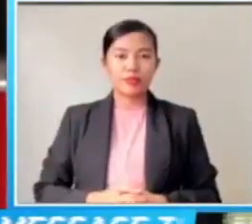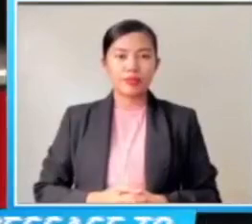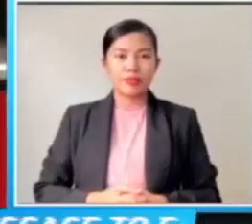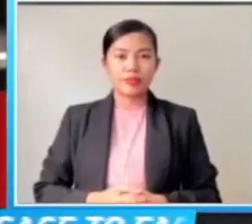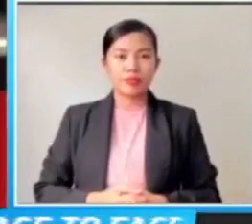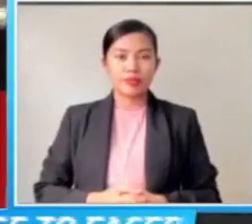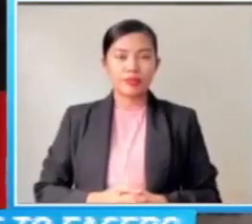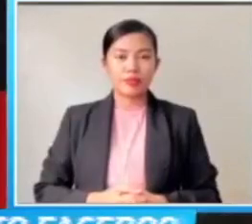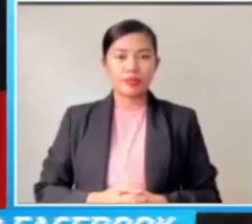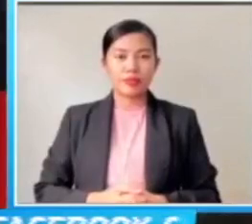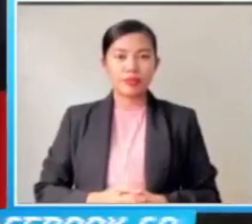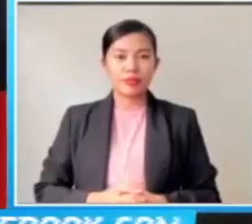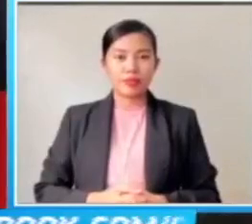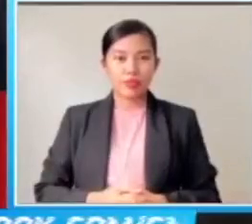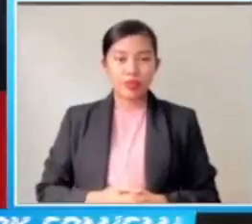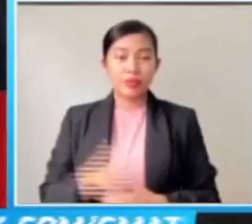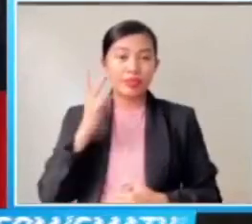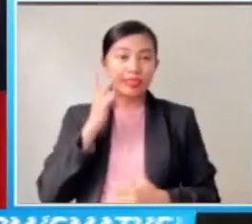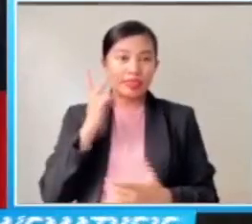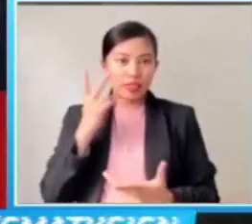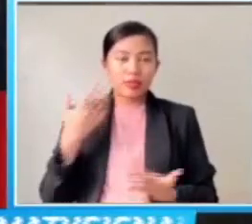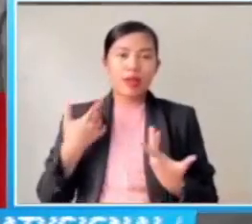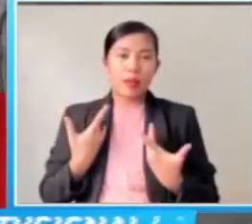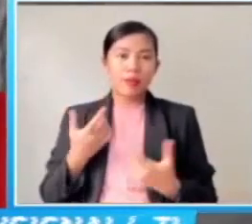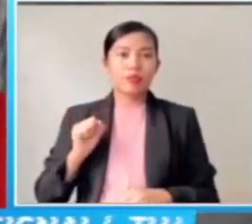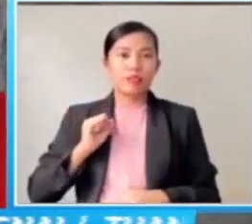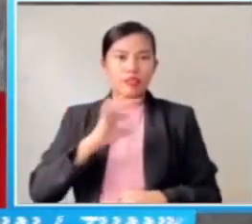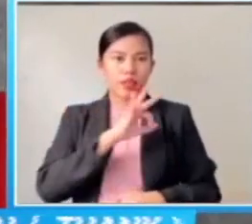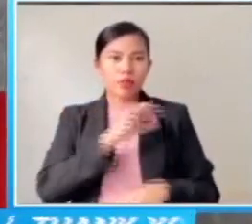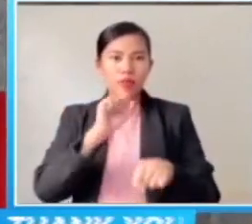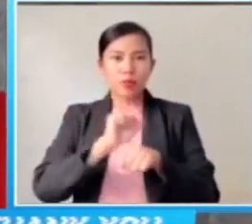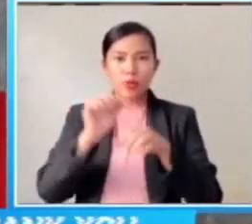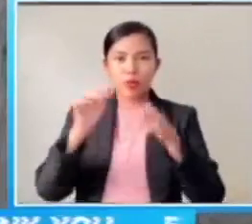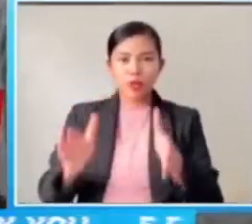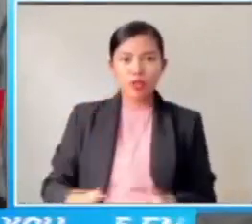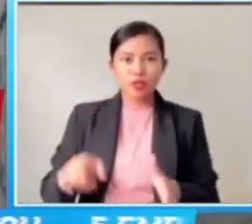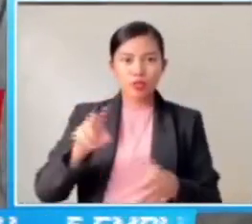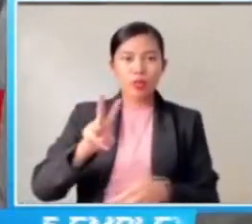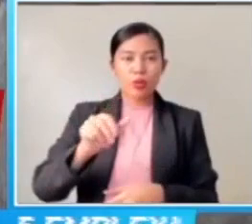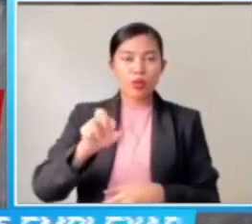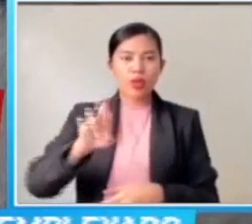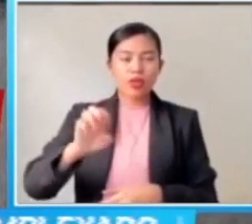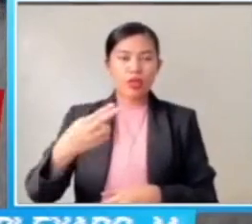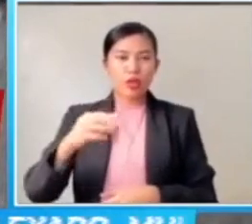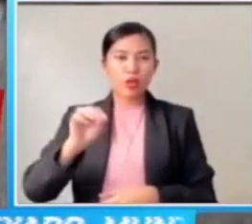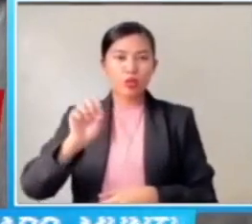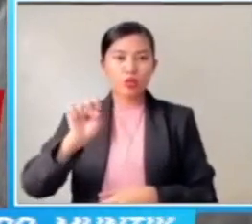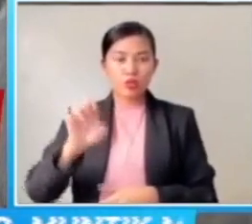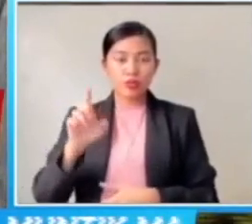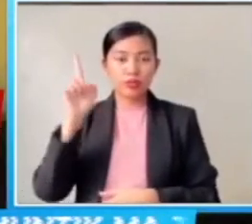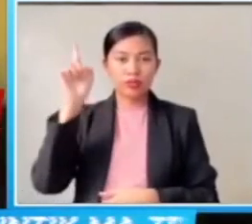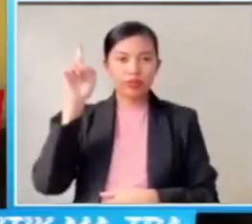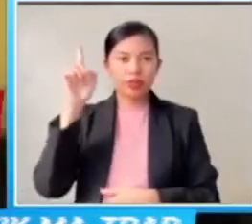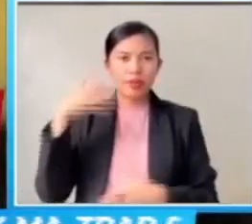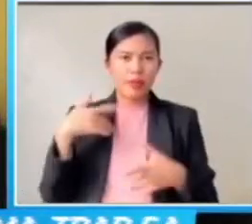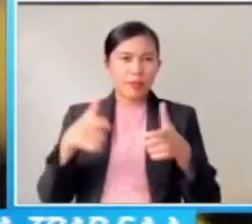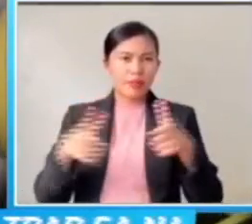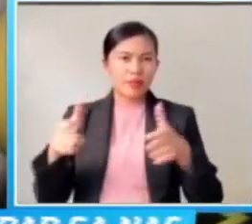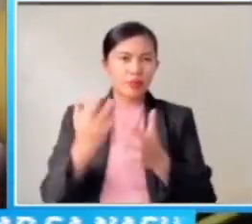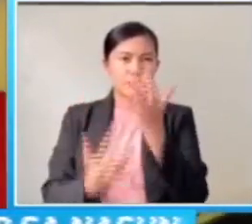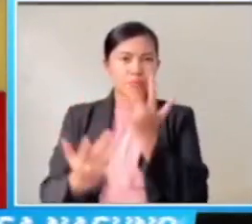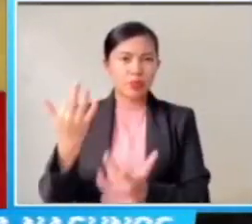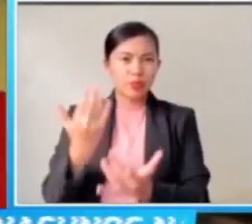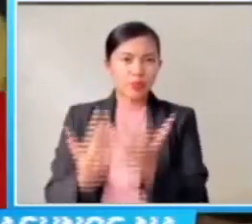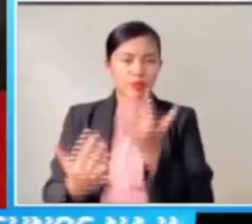naman ang 5 empleyado na nagtatrabaho ng sumiklabang sunog. Paglabas namin, malaki na po yung sunog pagtingin namin sa bubong kasi maliwanag na po sa